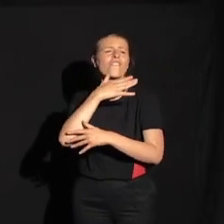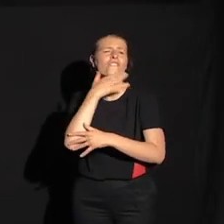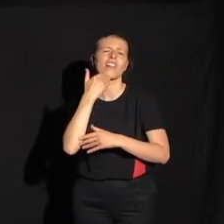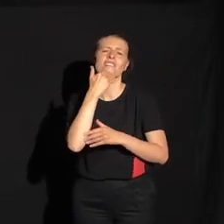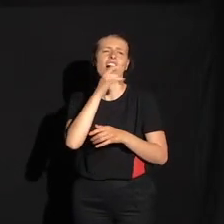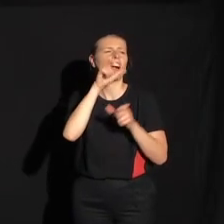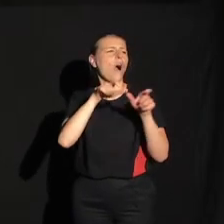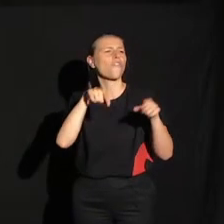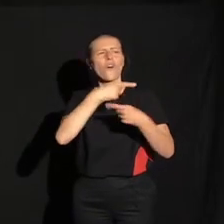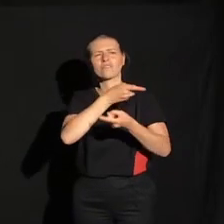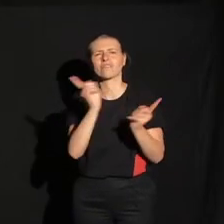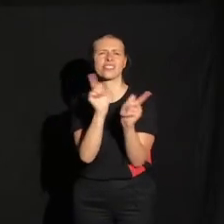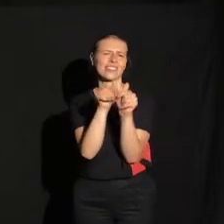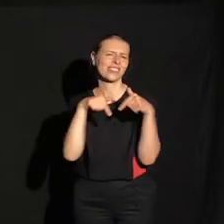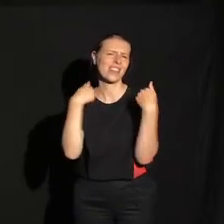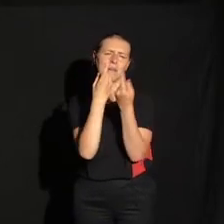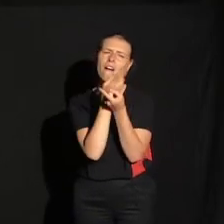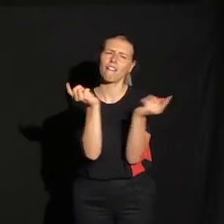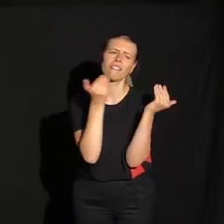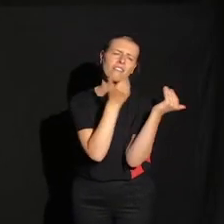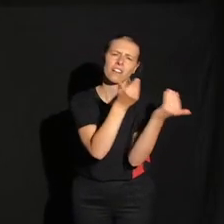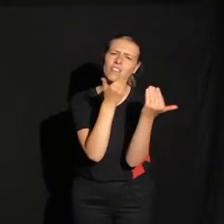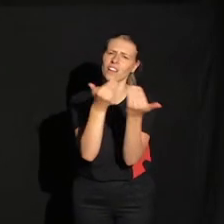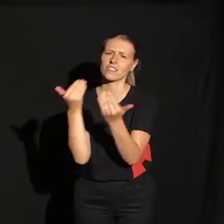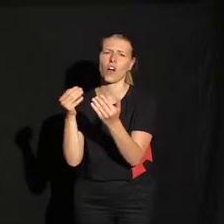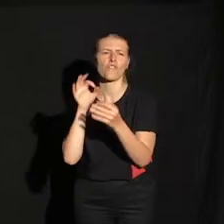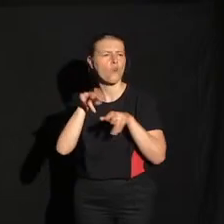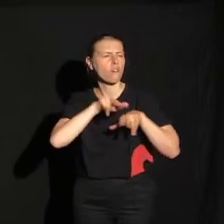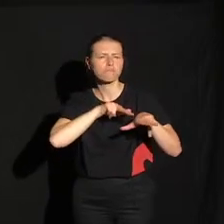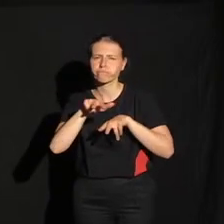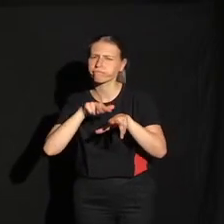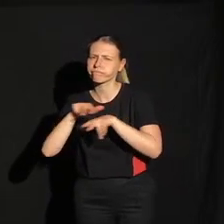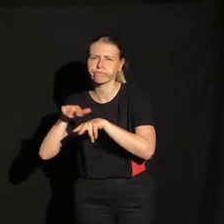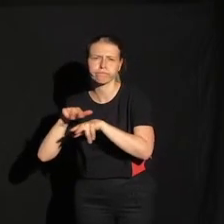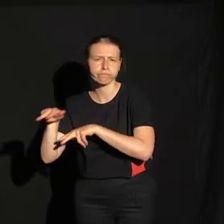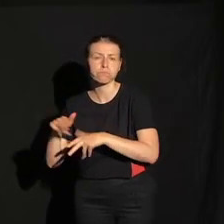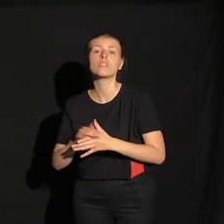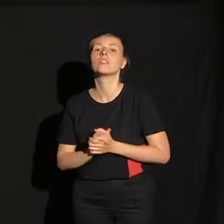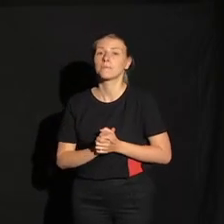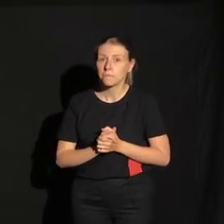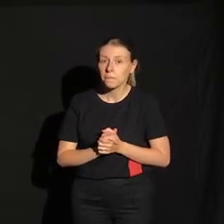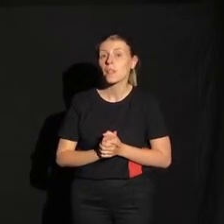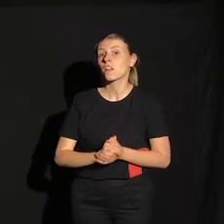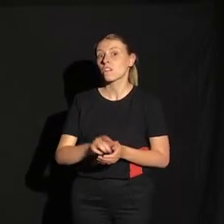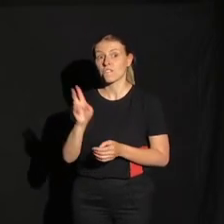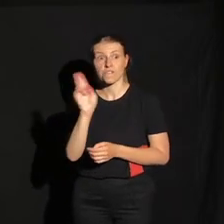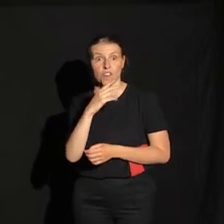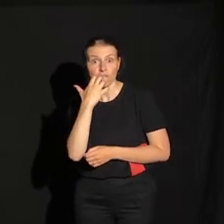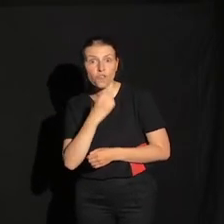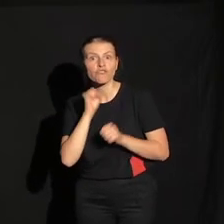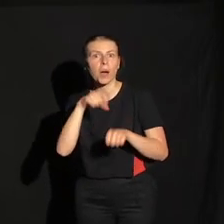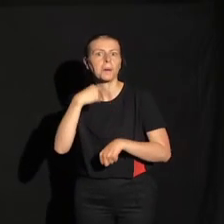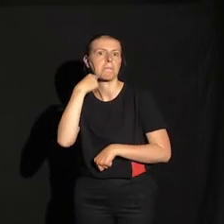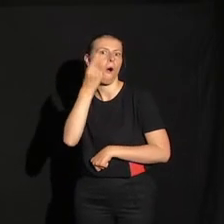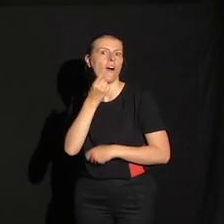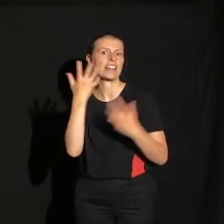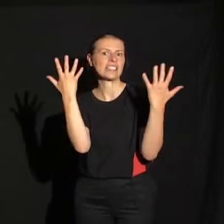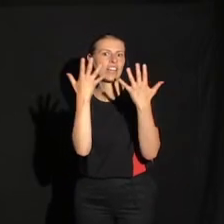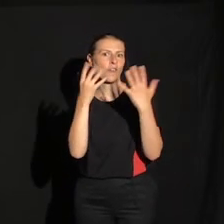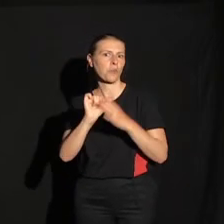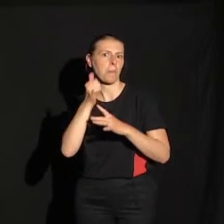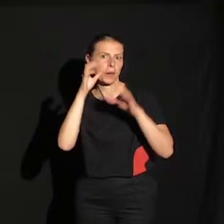gesamte Team hier, das diesen Abend möglich gemacht hat. Und wenn ihr wollt, sehen wir uns morgen wieder um 10 Uhr zu